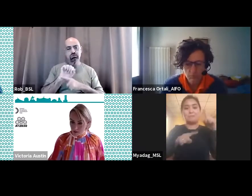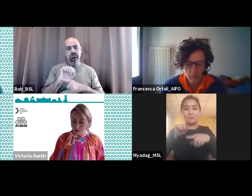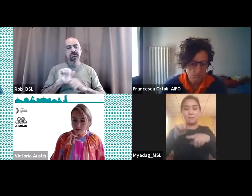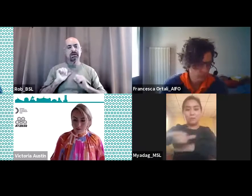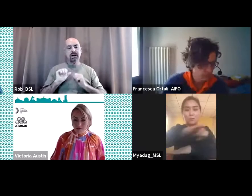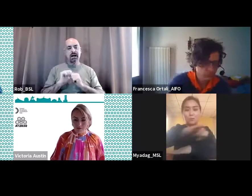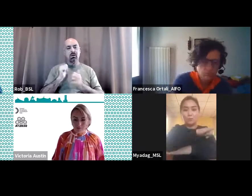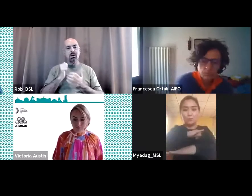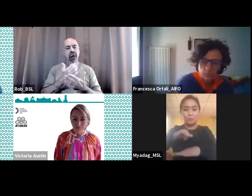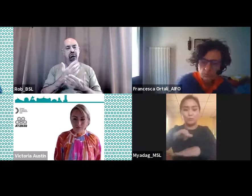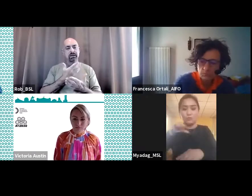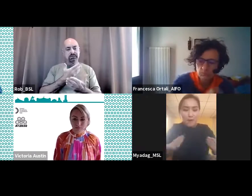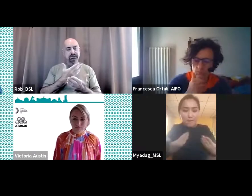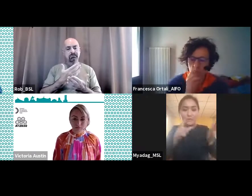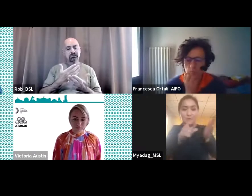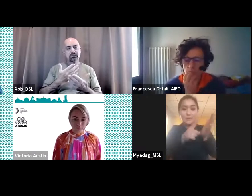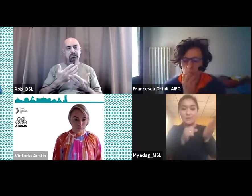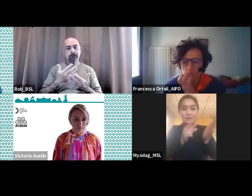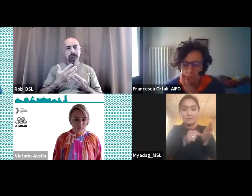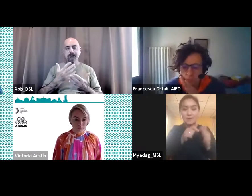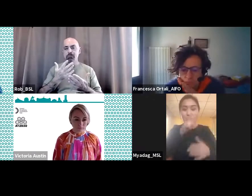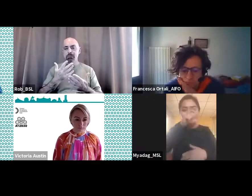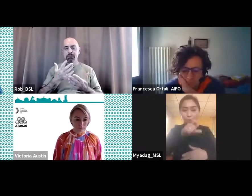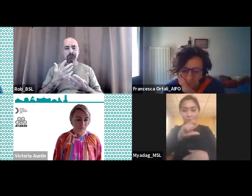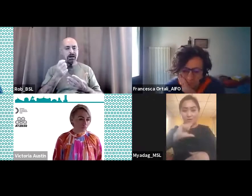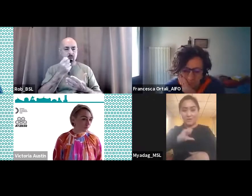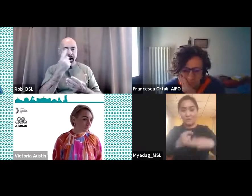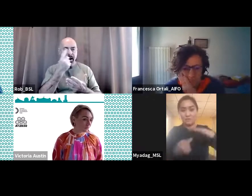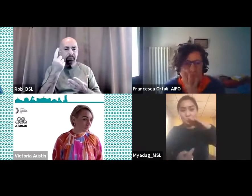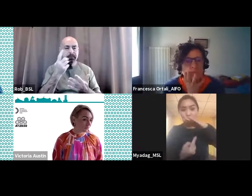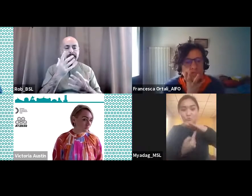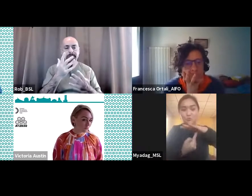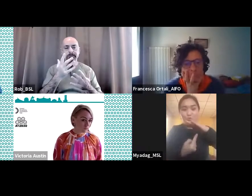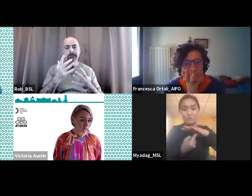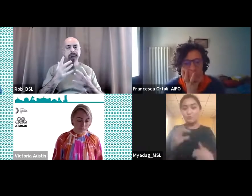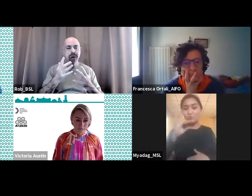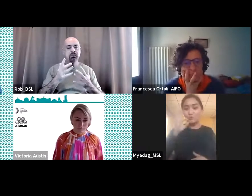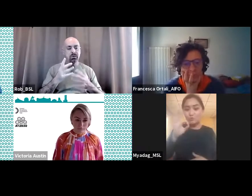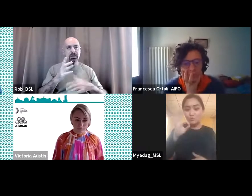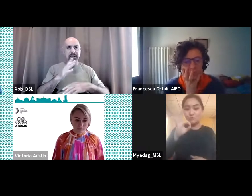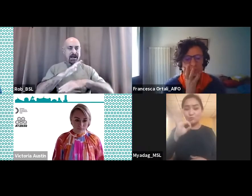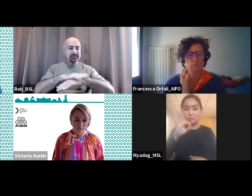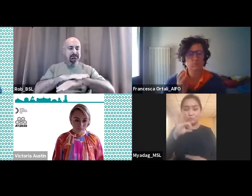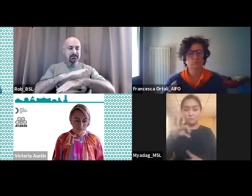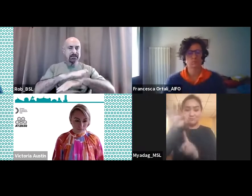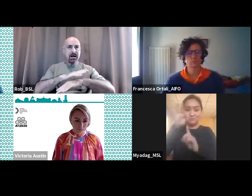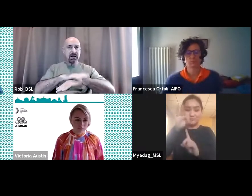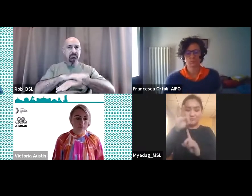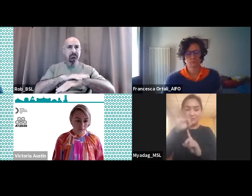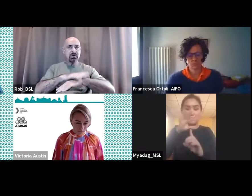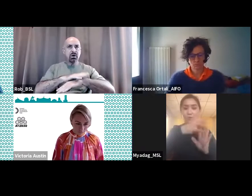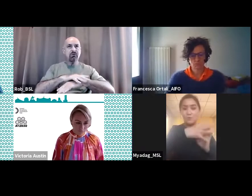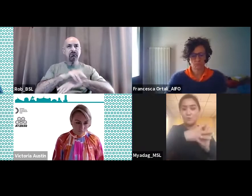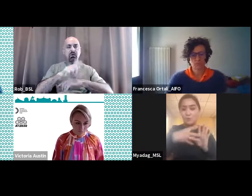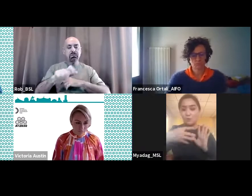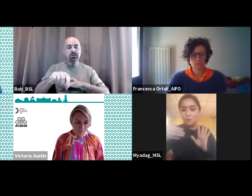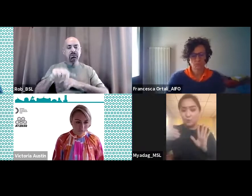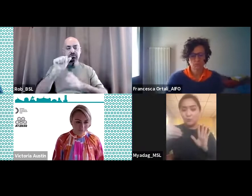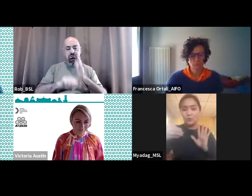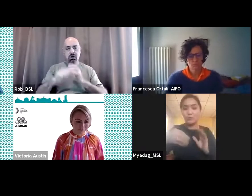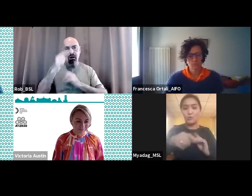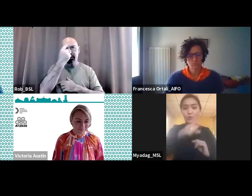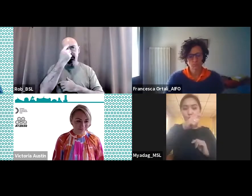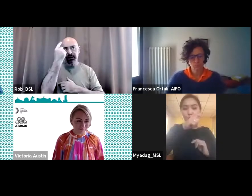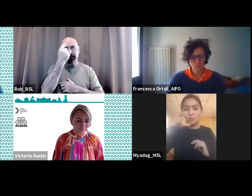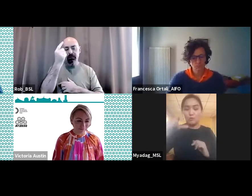эрхээс суурилсан зөв оновчтой тийм нийгмийн бодлогыг чиглэхэд нөлөөлөхөд түүний бий болох хэрэгжүүлэхэд оролцох хэрэгтэй